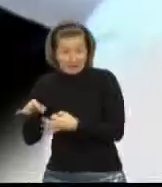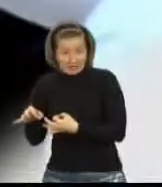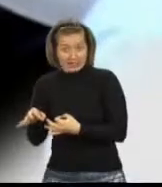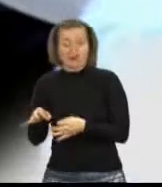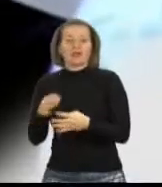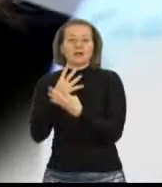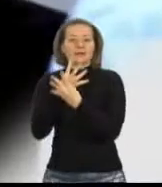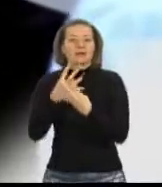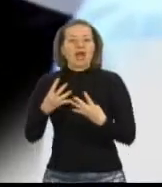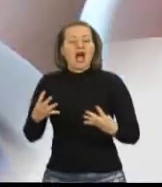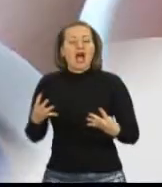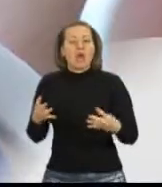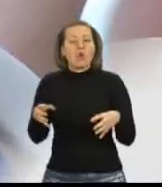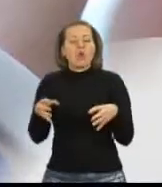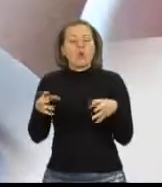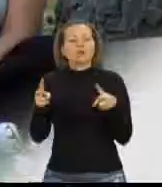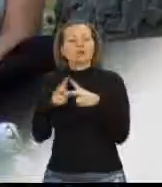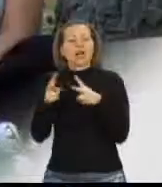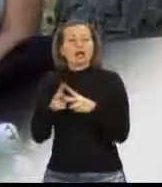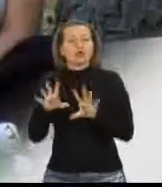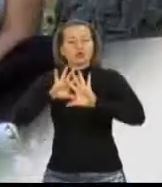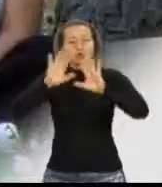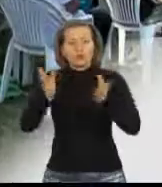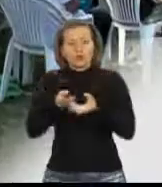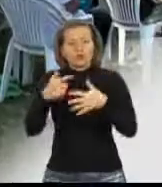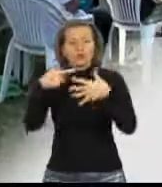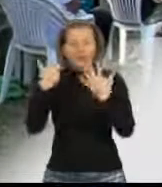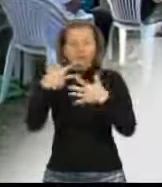találkozót a Kárpát-medencében összesen évente